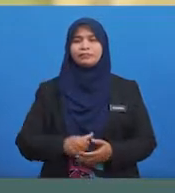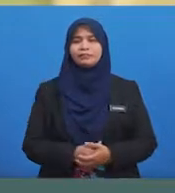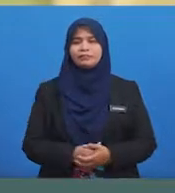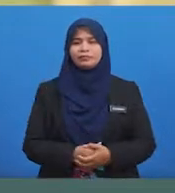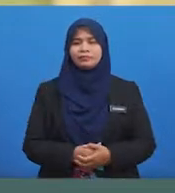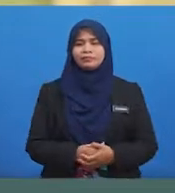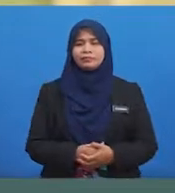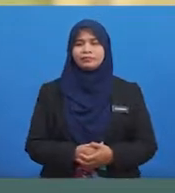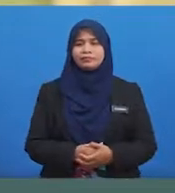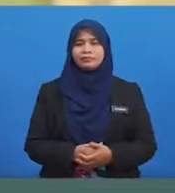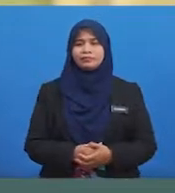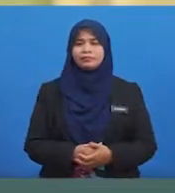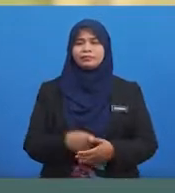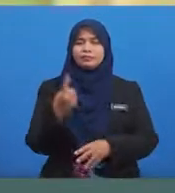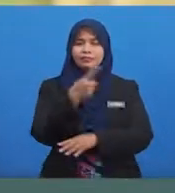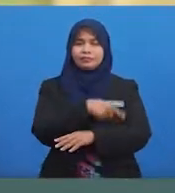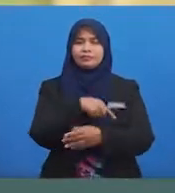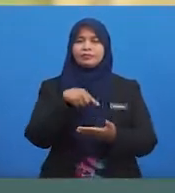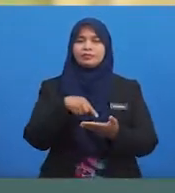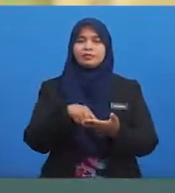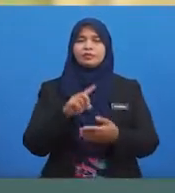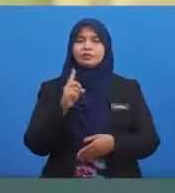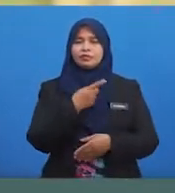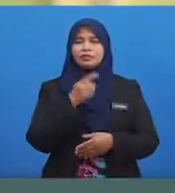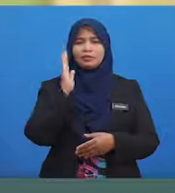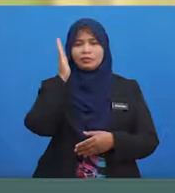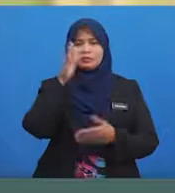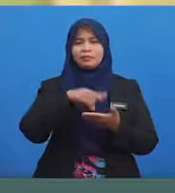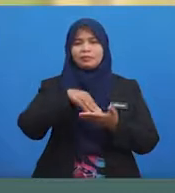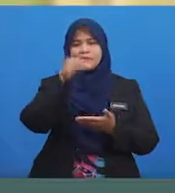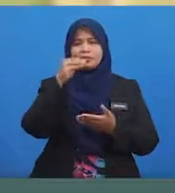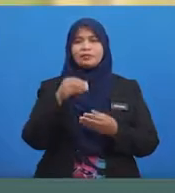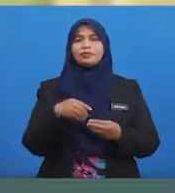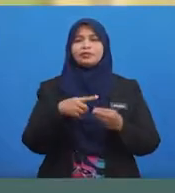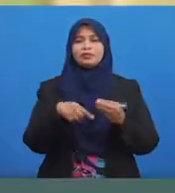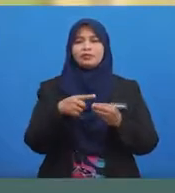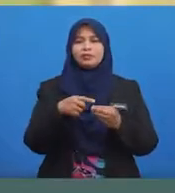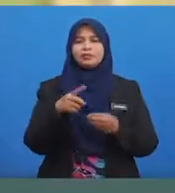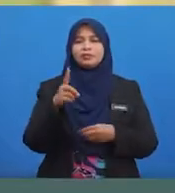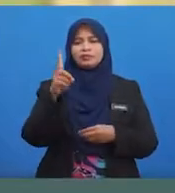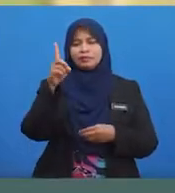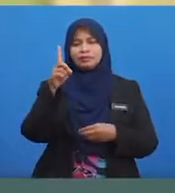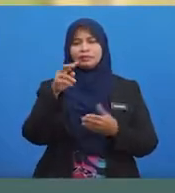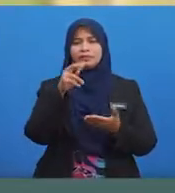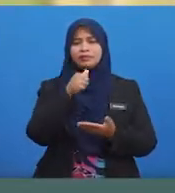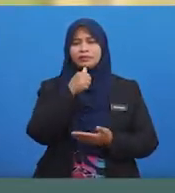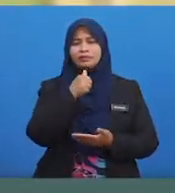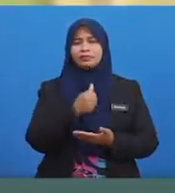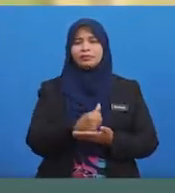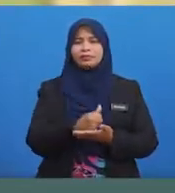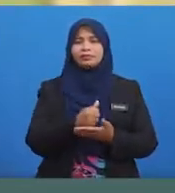Kuala Lumpur hari ini kita akan belajar tentang satu nilai baharu